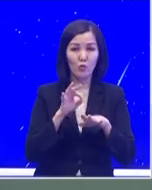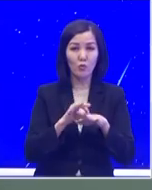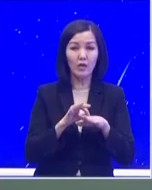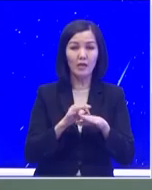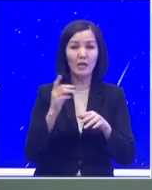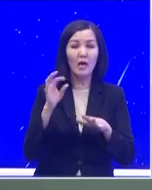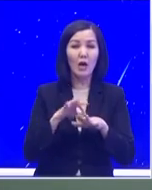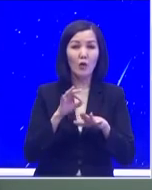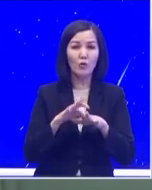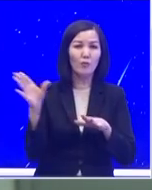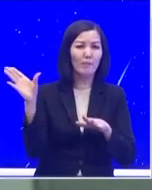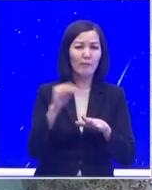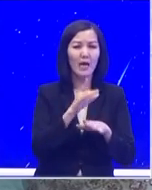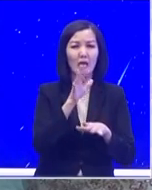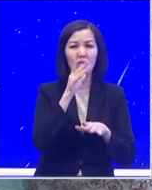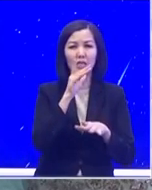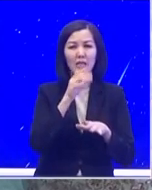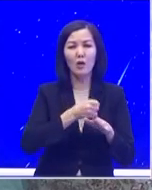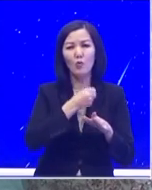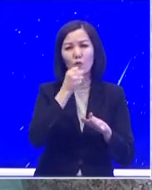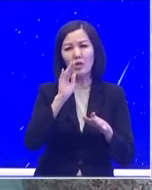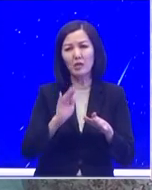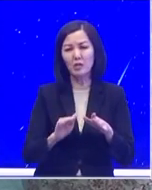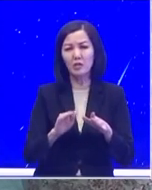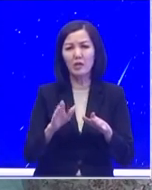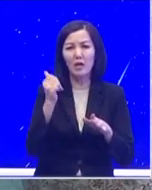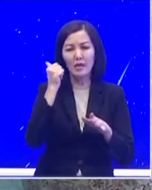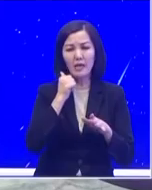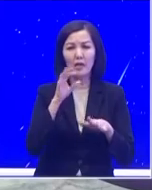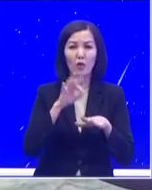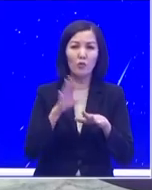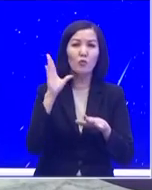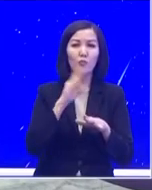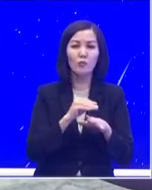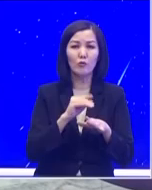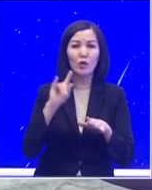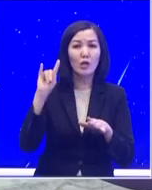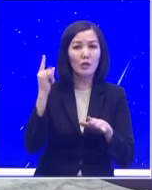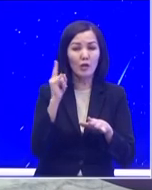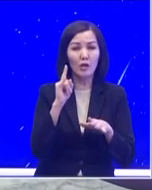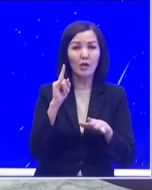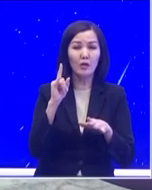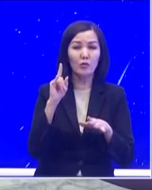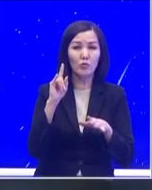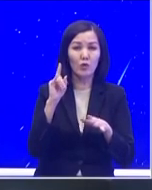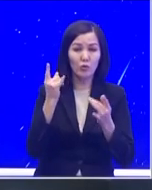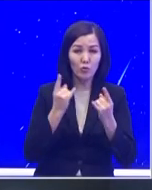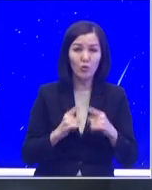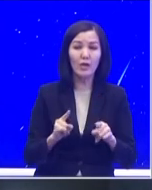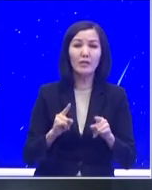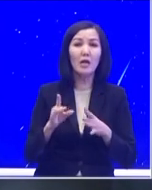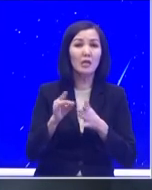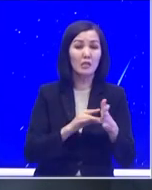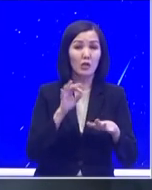Аталмыш дертпен барлық жастағы адамдар ауырады, дейді мамандар. Тіпті жаңа туған сәби де осындай дертке шалдығуы мүмкін. Себеп қант